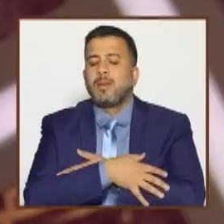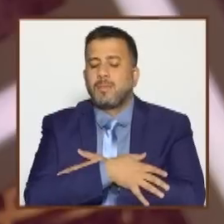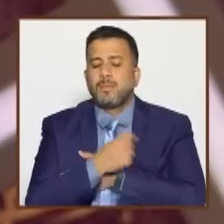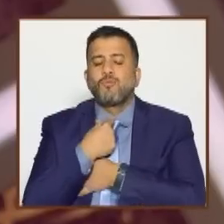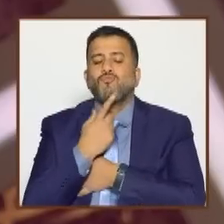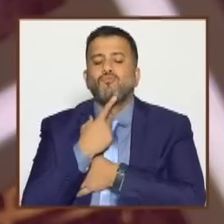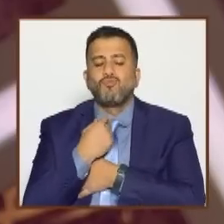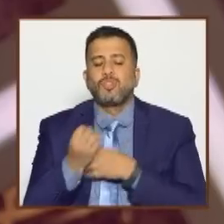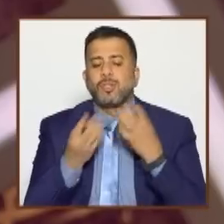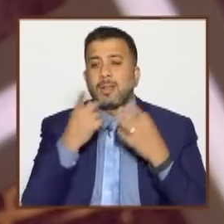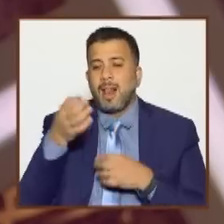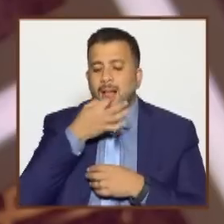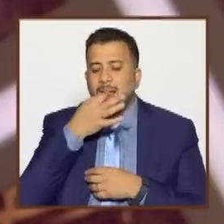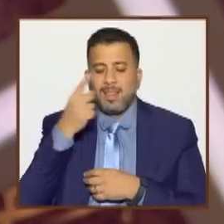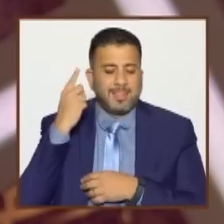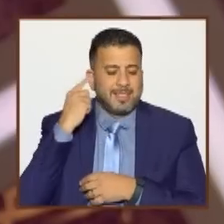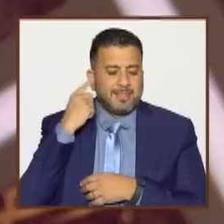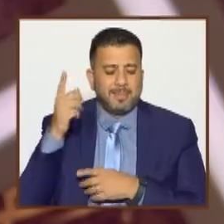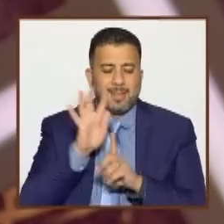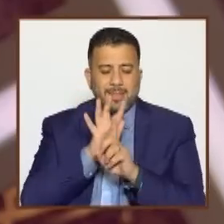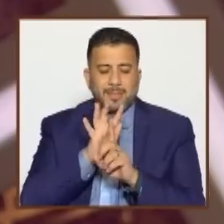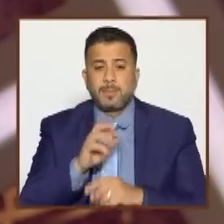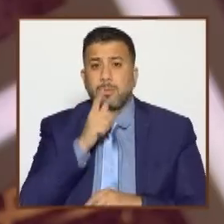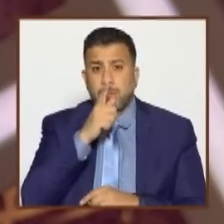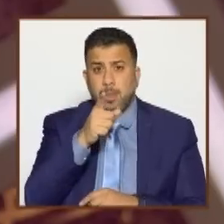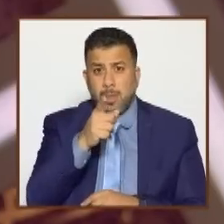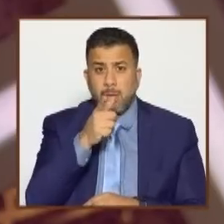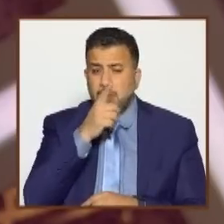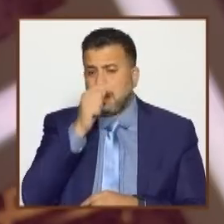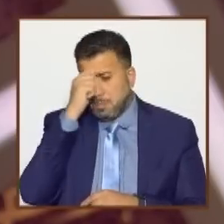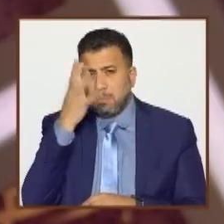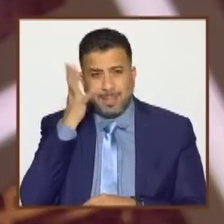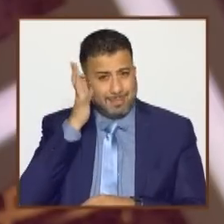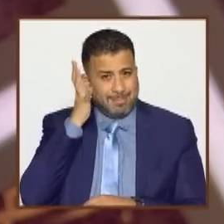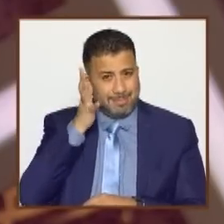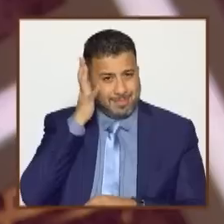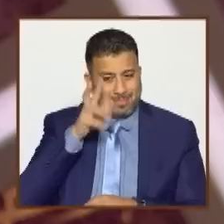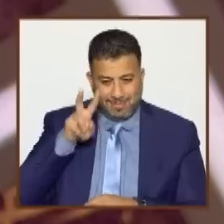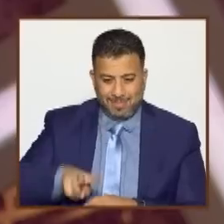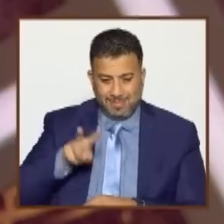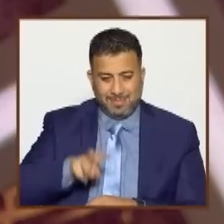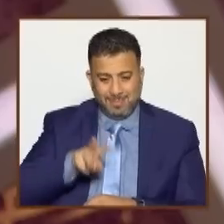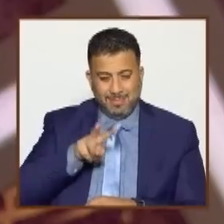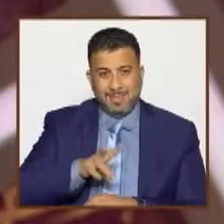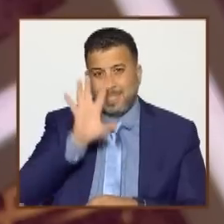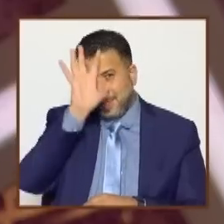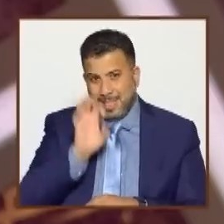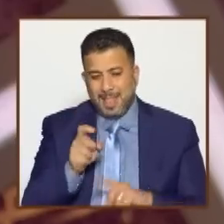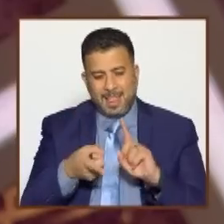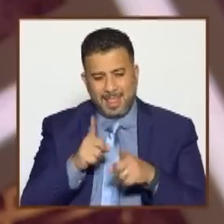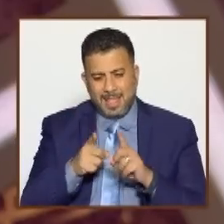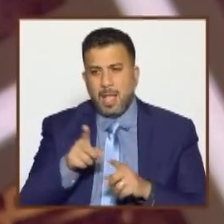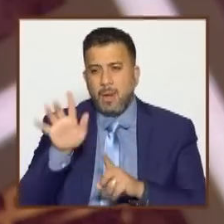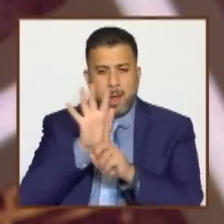الصلاة والسلام إذا قام الليل. فأنت إذا صليت لوحدك صلاة النافلة مثلا قيام الليل، أو صليت